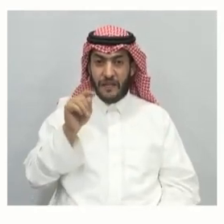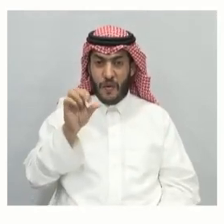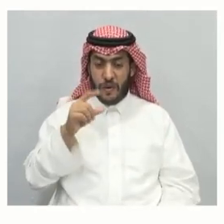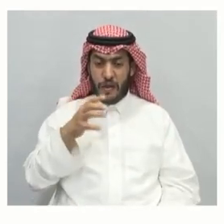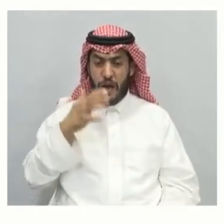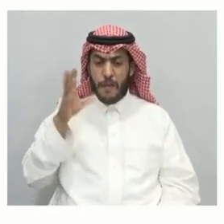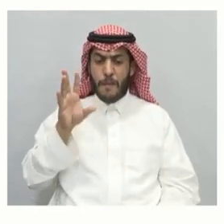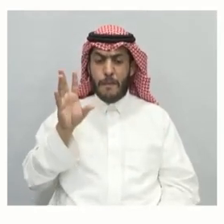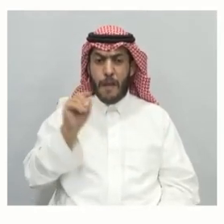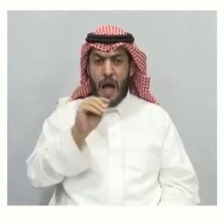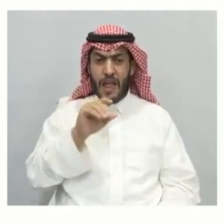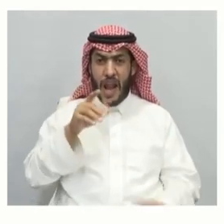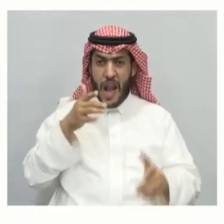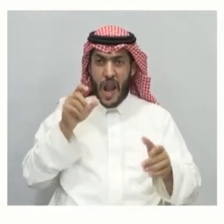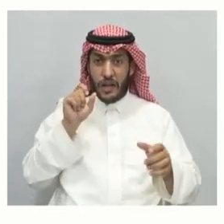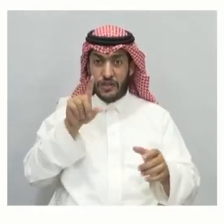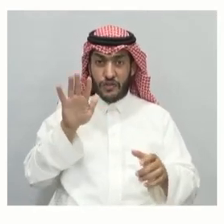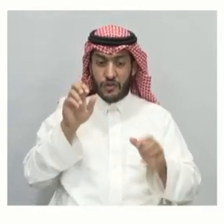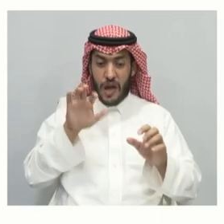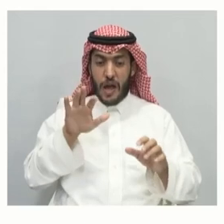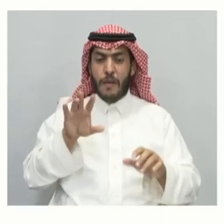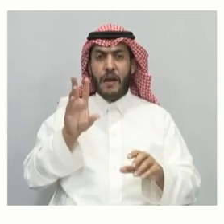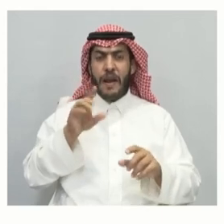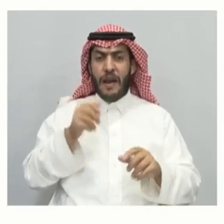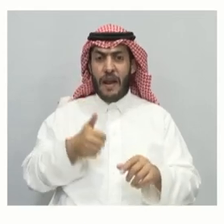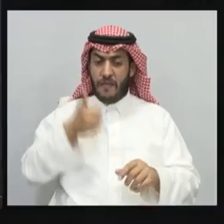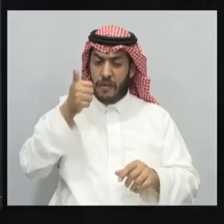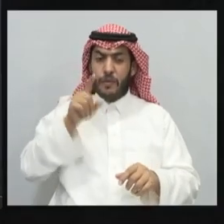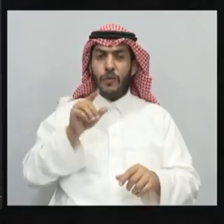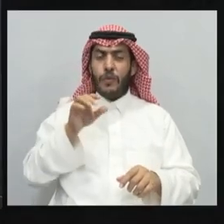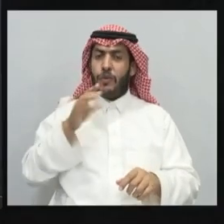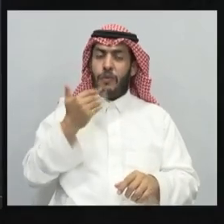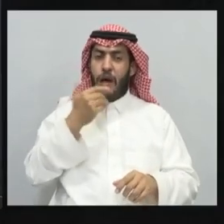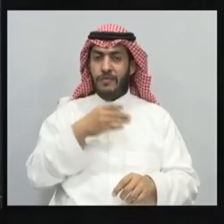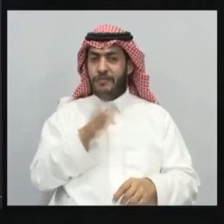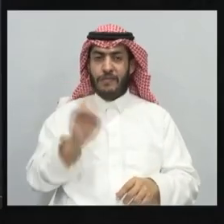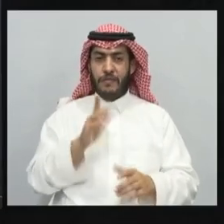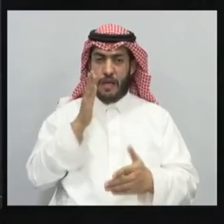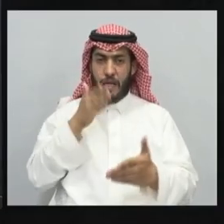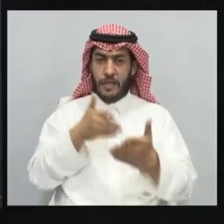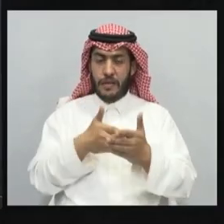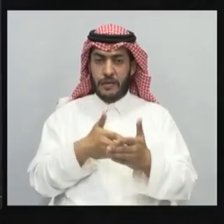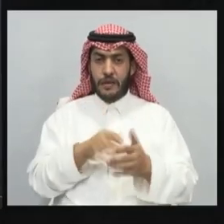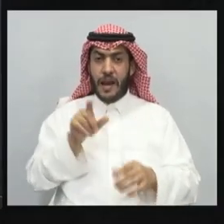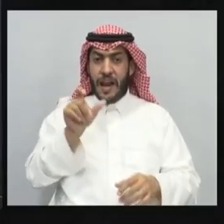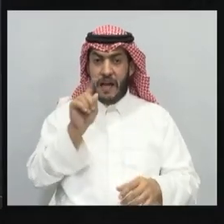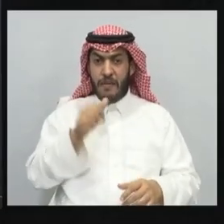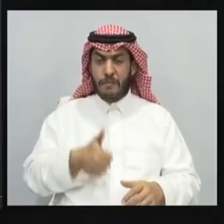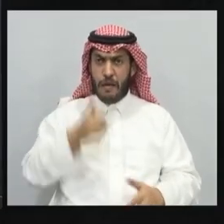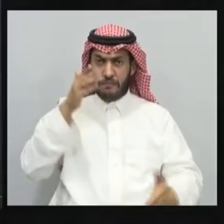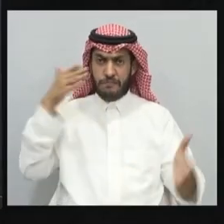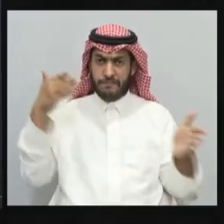بانه في معظم الاشعه نفذت دون انحراف ايش السبب اللي خلاها دون تنحرف بمعنى انها النفاذيه